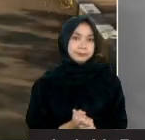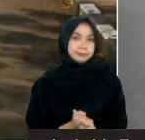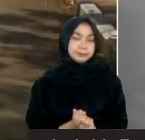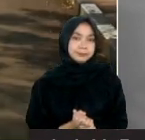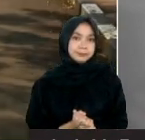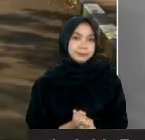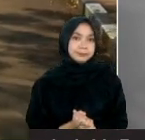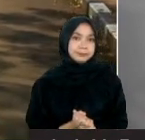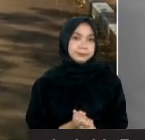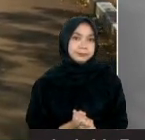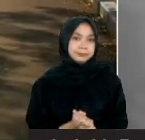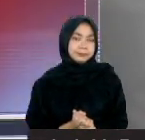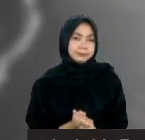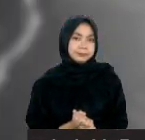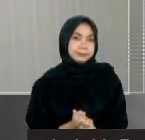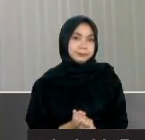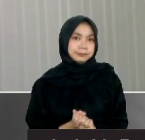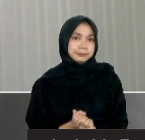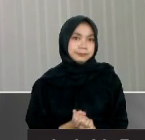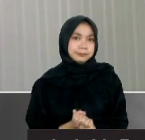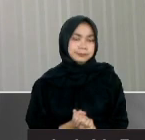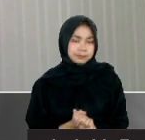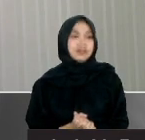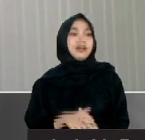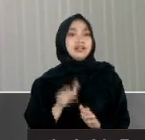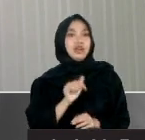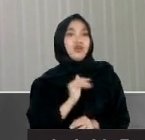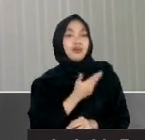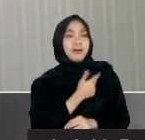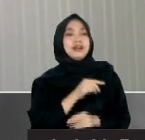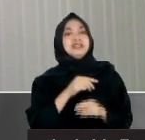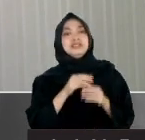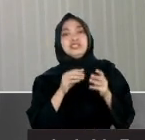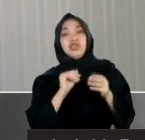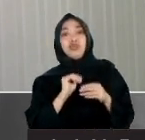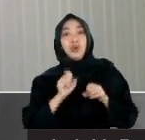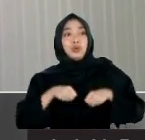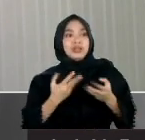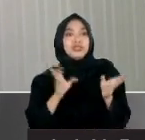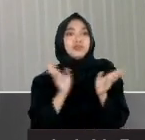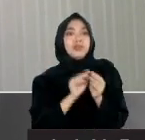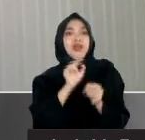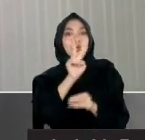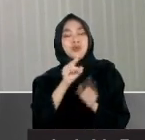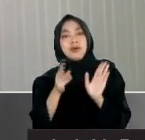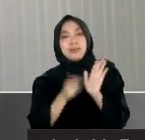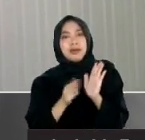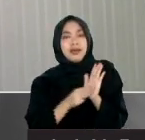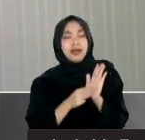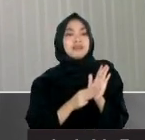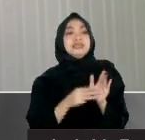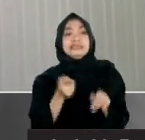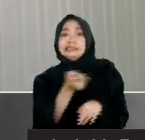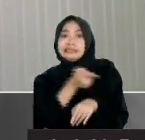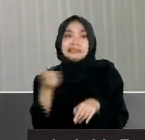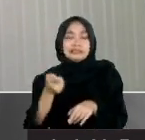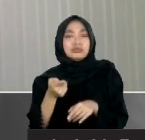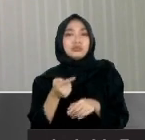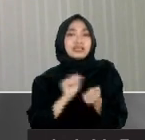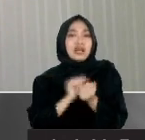Mbak Ellen. Baik, kira-kira ada kerugian mencapai lebih dari 2 miliar tadi Anda sebutkan. Lalu bagaimana penanganan dari kasus